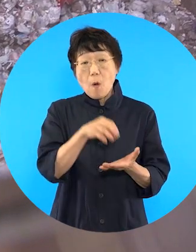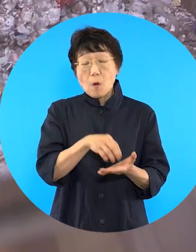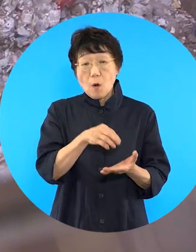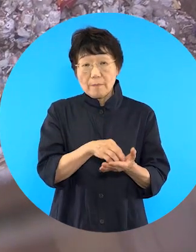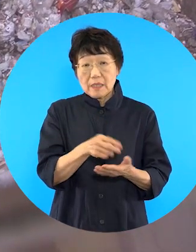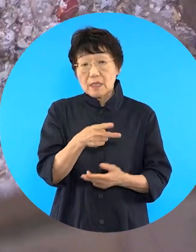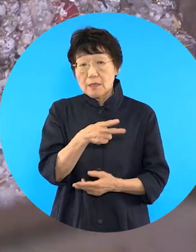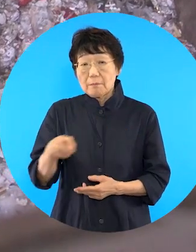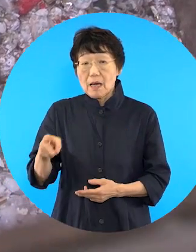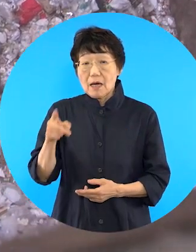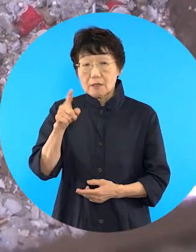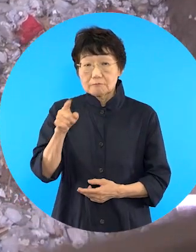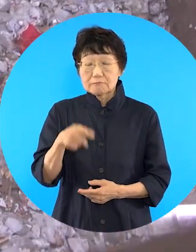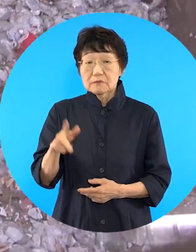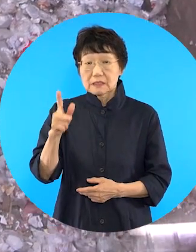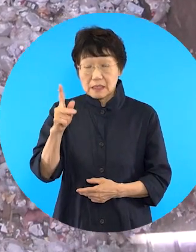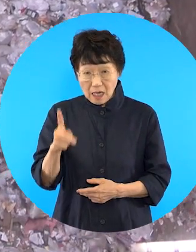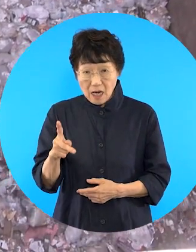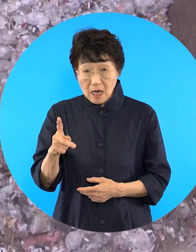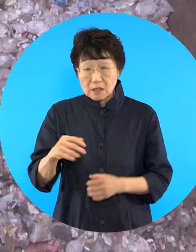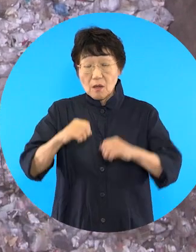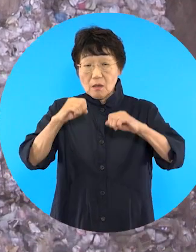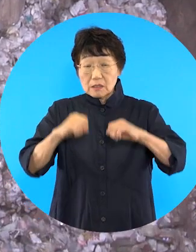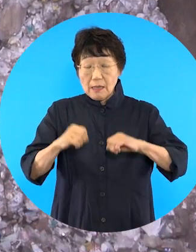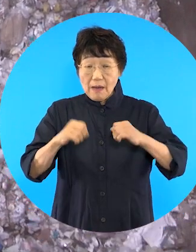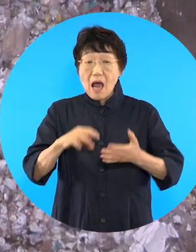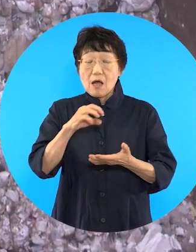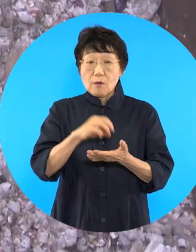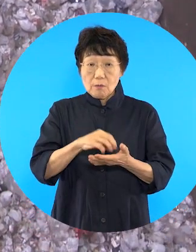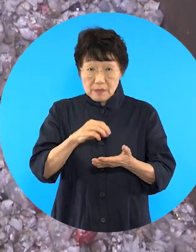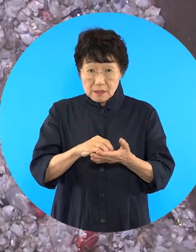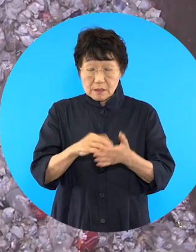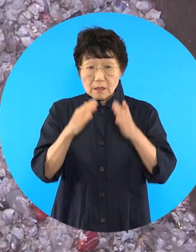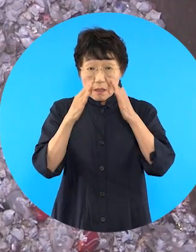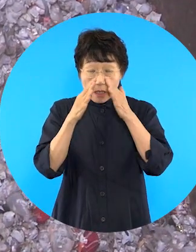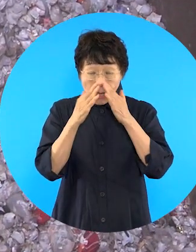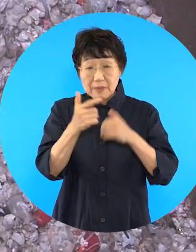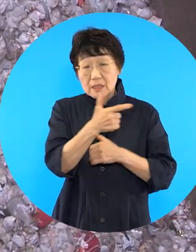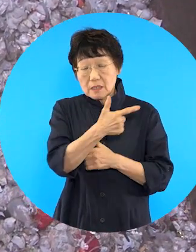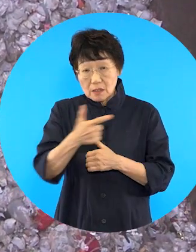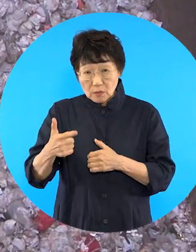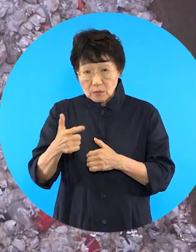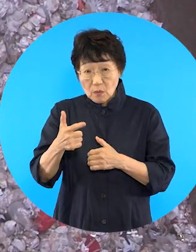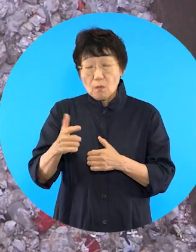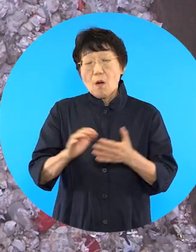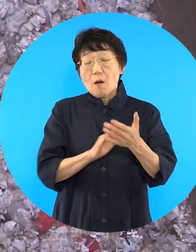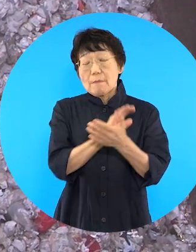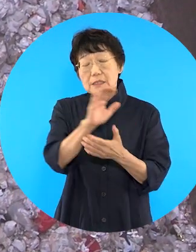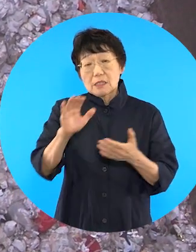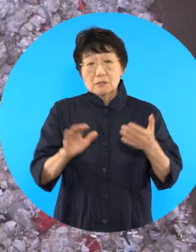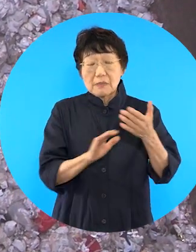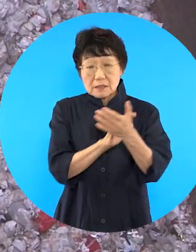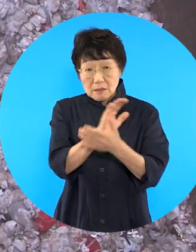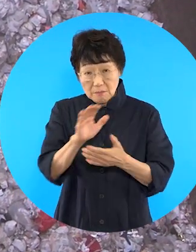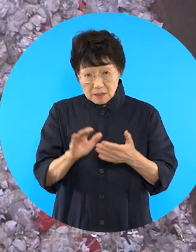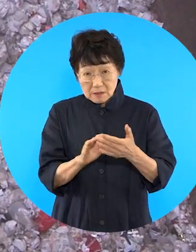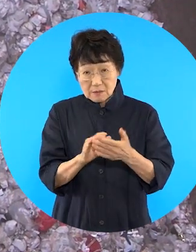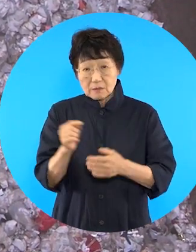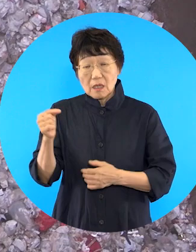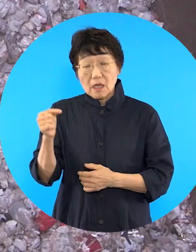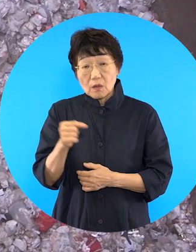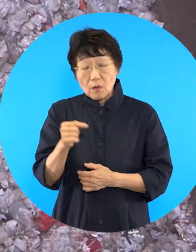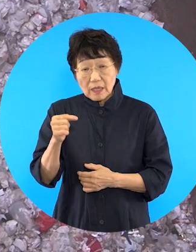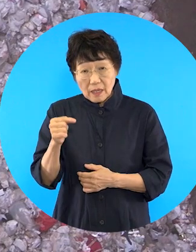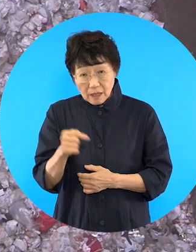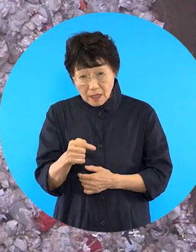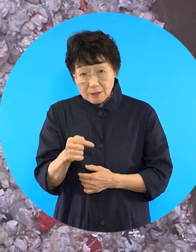ゴミバンカでは効率よく焼却できるようにクレーンで紙などの乾いたものと生ゴミなどの濡れ